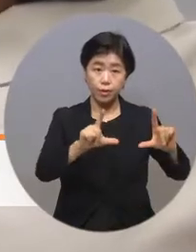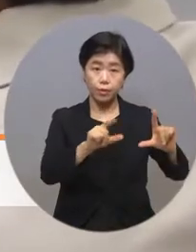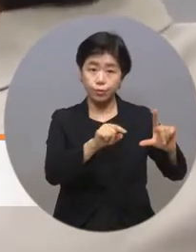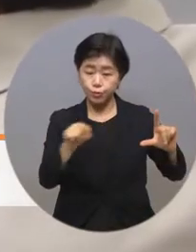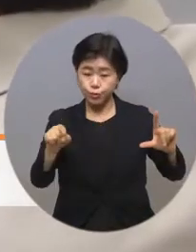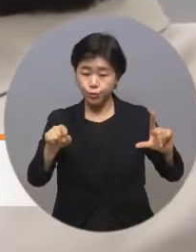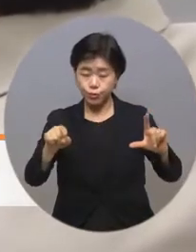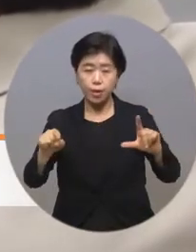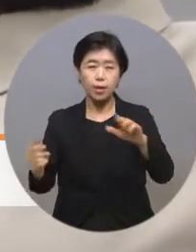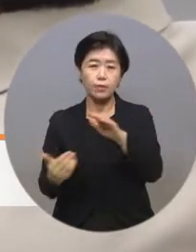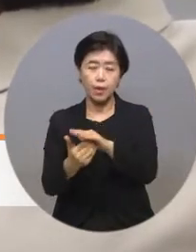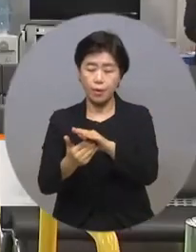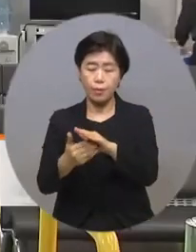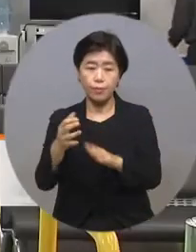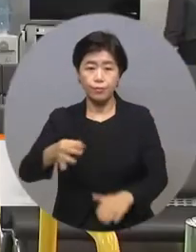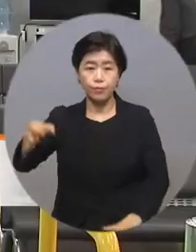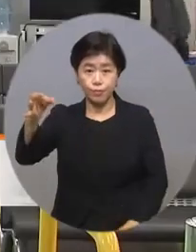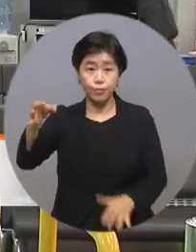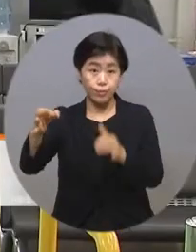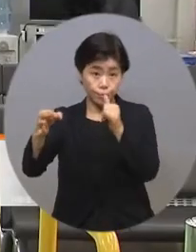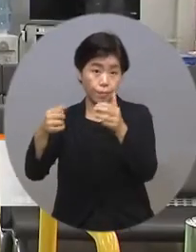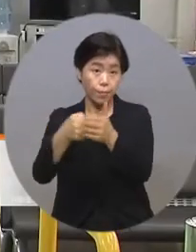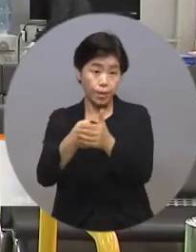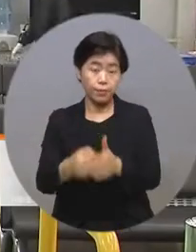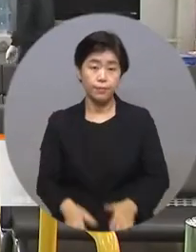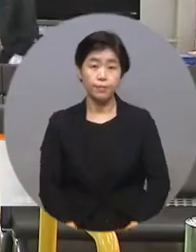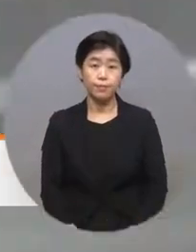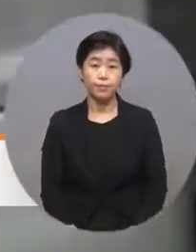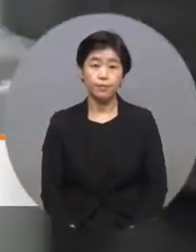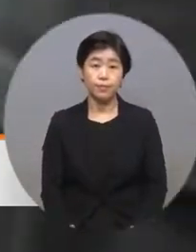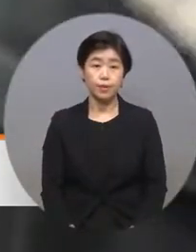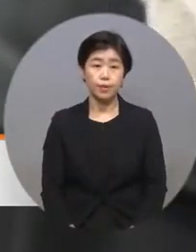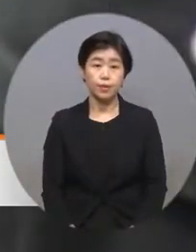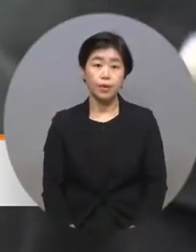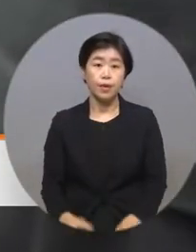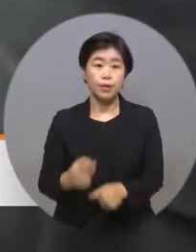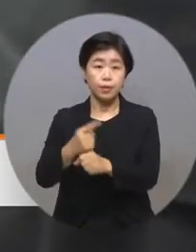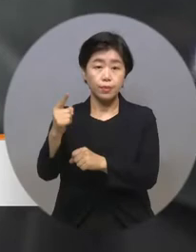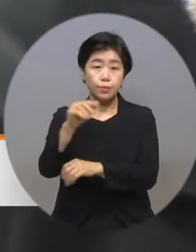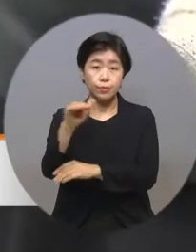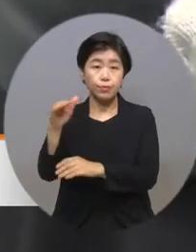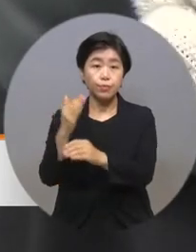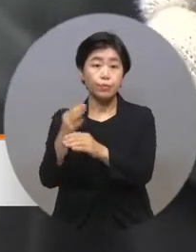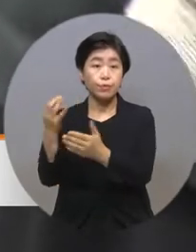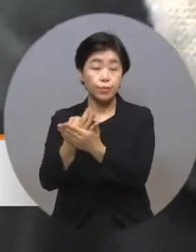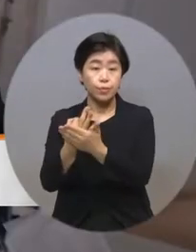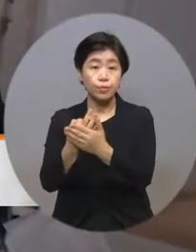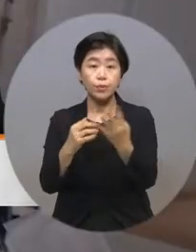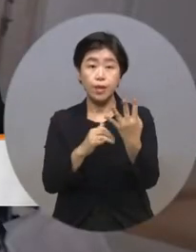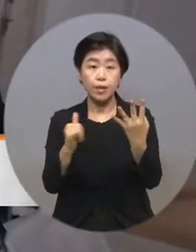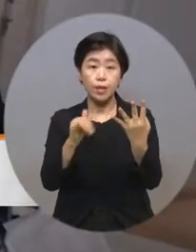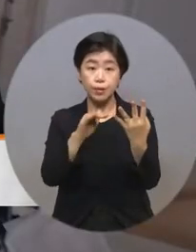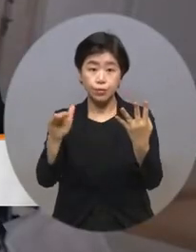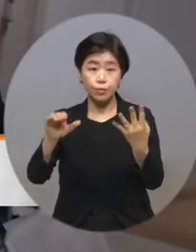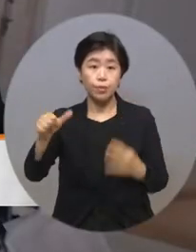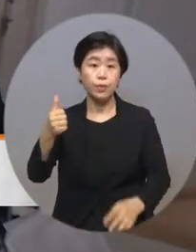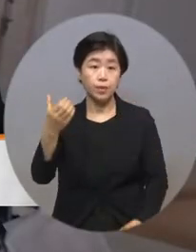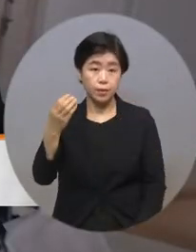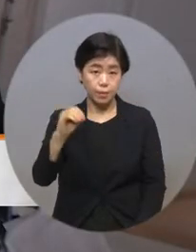이후 역대 최고 증가율로 결정됐습니다. 그 결과 내년도 기준 중위소득은 4인 가구 기준